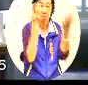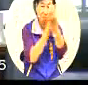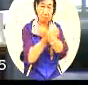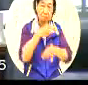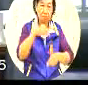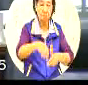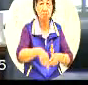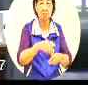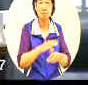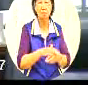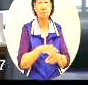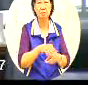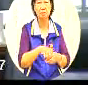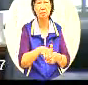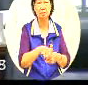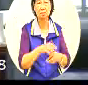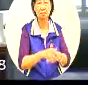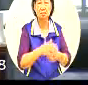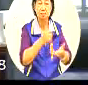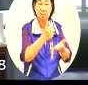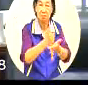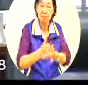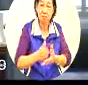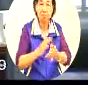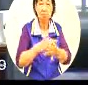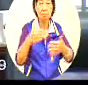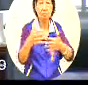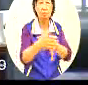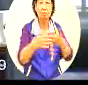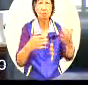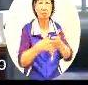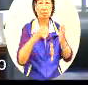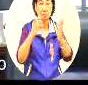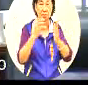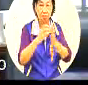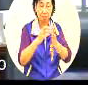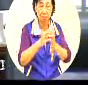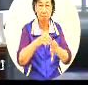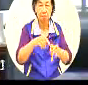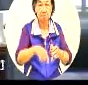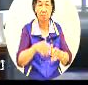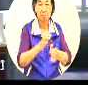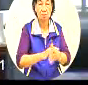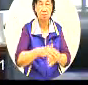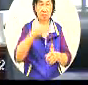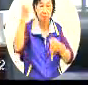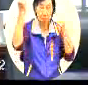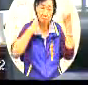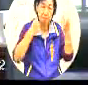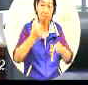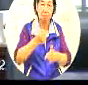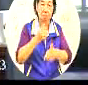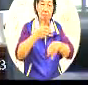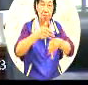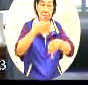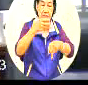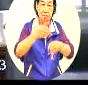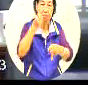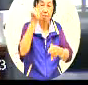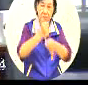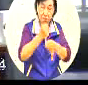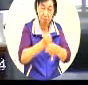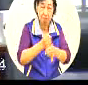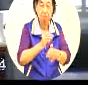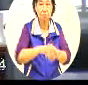体的建议，请交通局轮船公司应该在上下班时间六日尖峰时刻